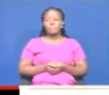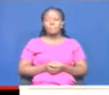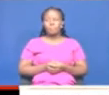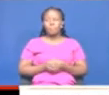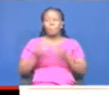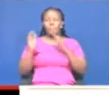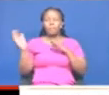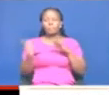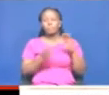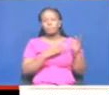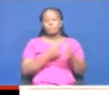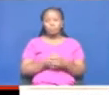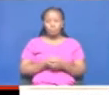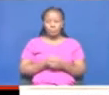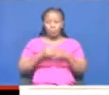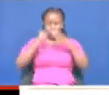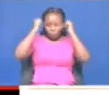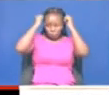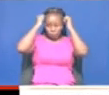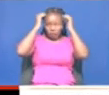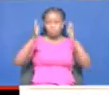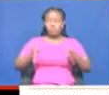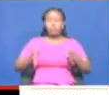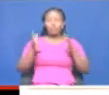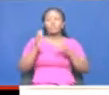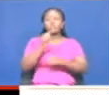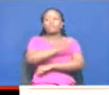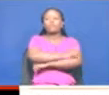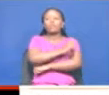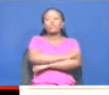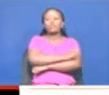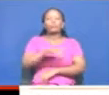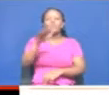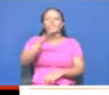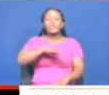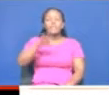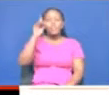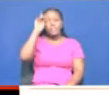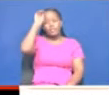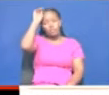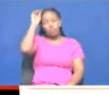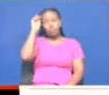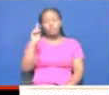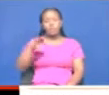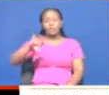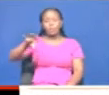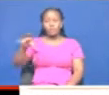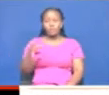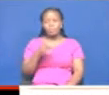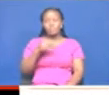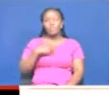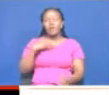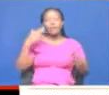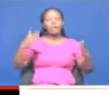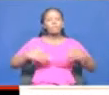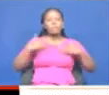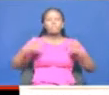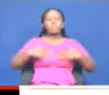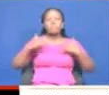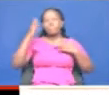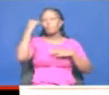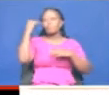Na wanafunzi katika shule ya msingi ya Kalou huko Nyahururu, kaunti ya Nyandarua, wamekuwa wakifurahia mafunzo yao